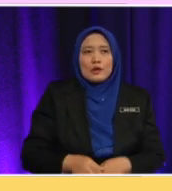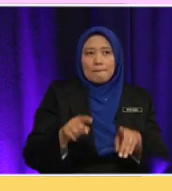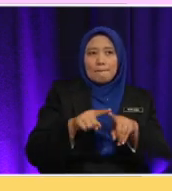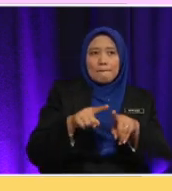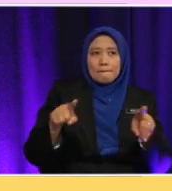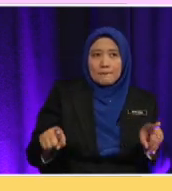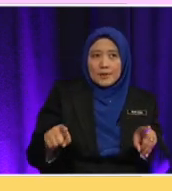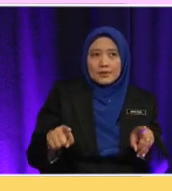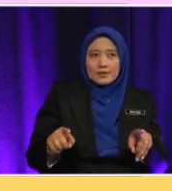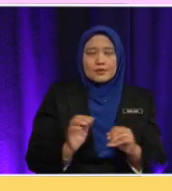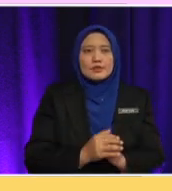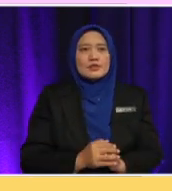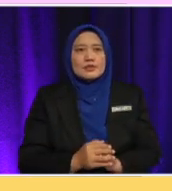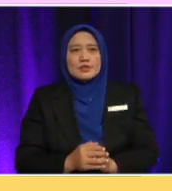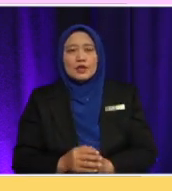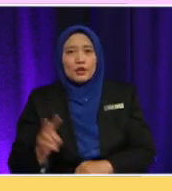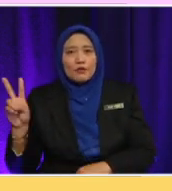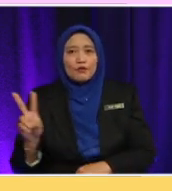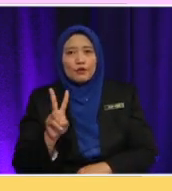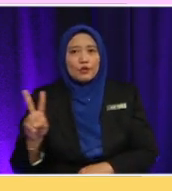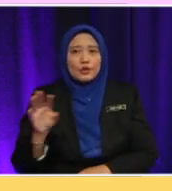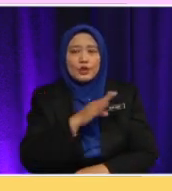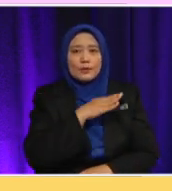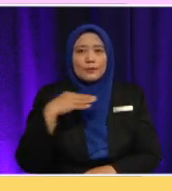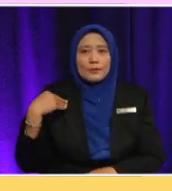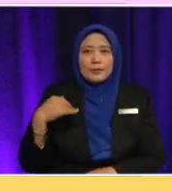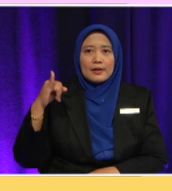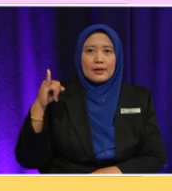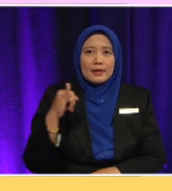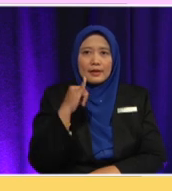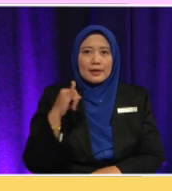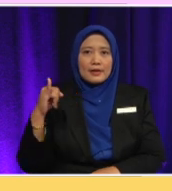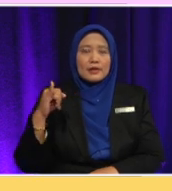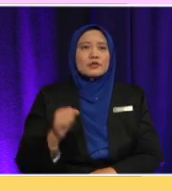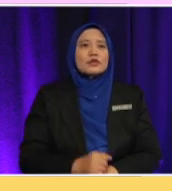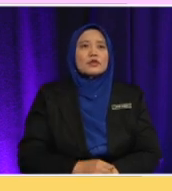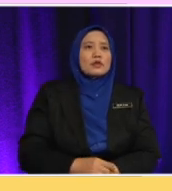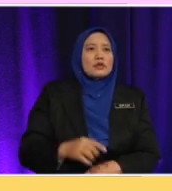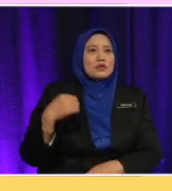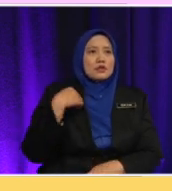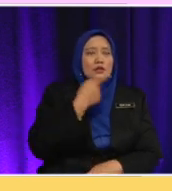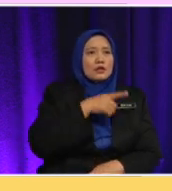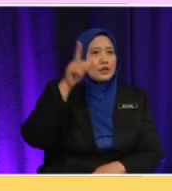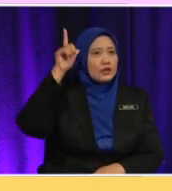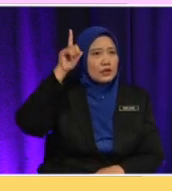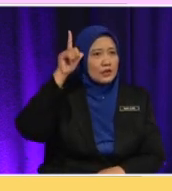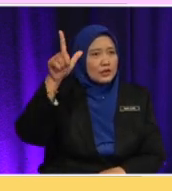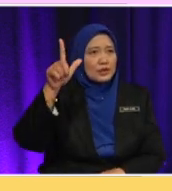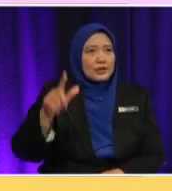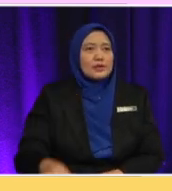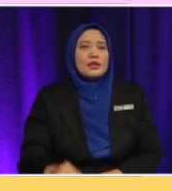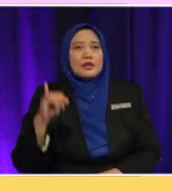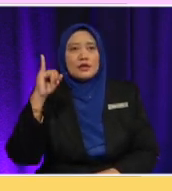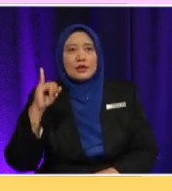memang Memang kita tahu yang pertama adalah arusnya adalah satu saja untuk lintas Lari